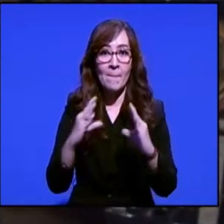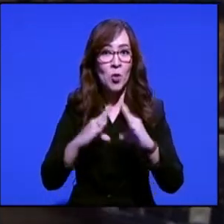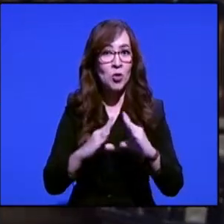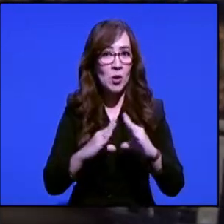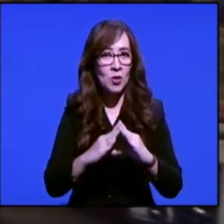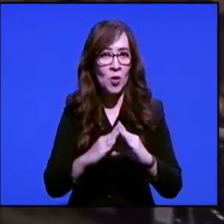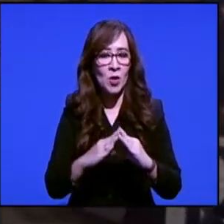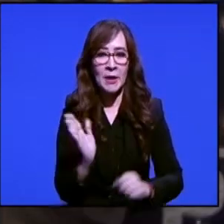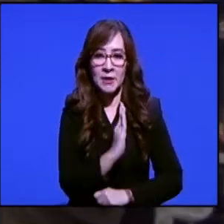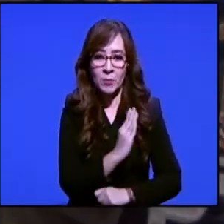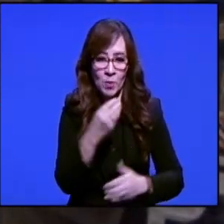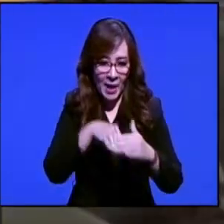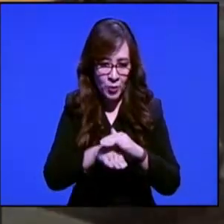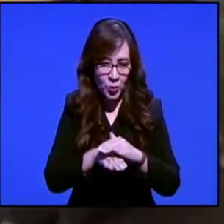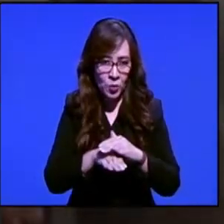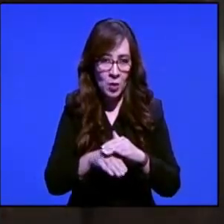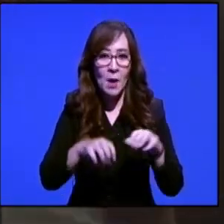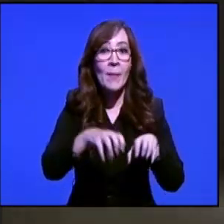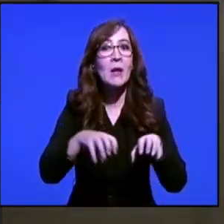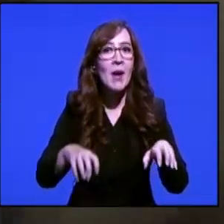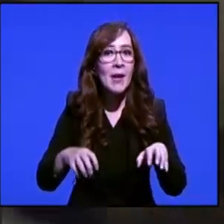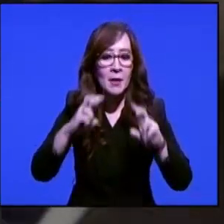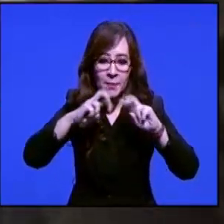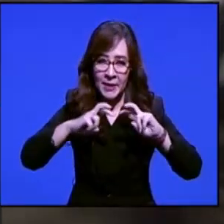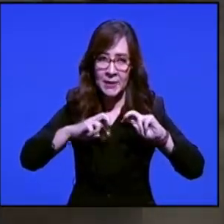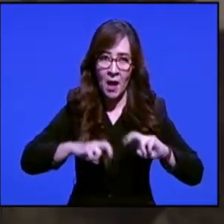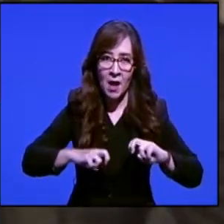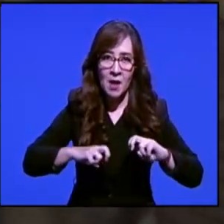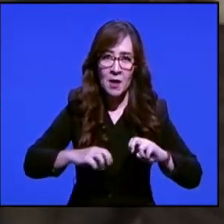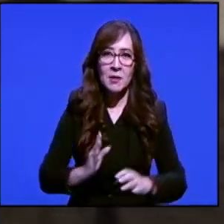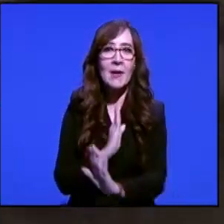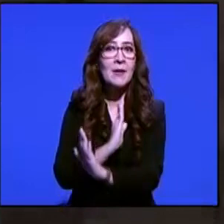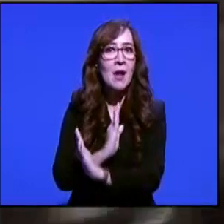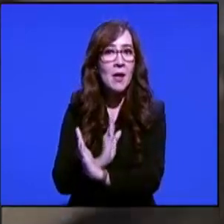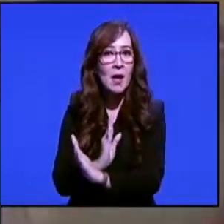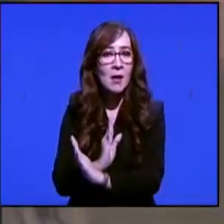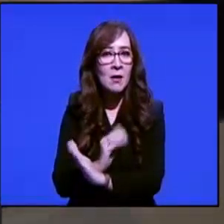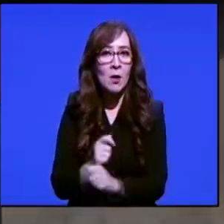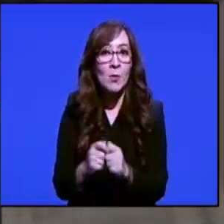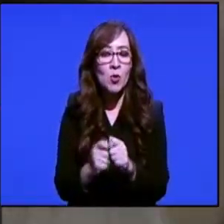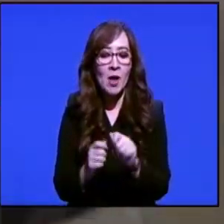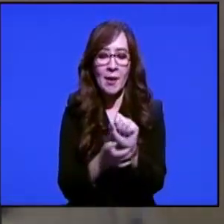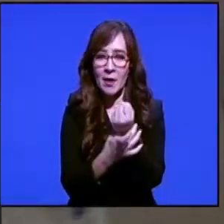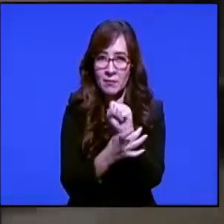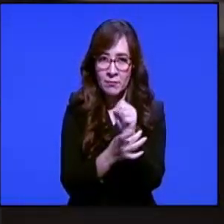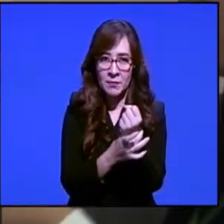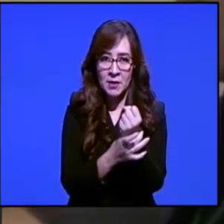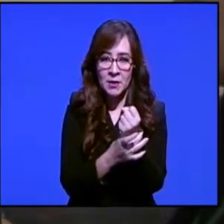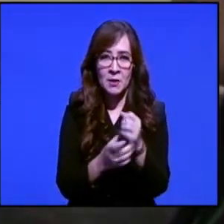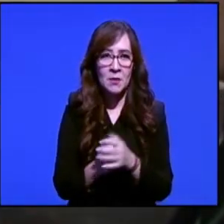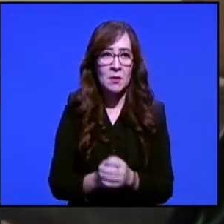ujian, barang bawaan peserta diperiksa. Penyelenggara ujian juga melarang penggunaan segala aksesoris, perhiasan, termasuk ikat